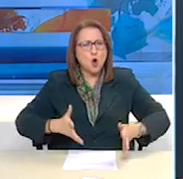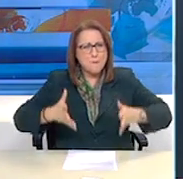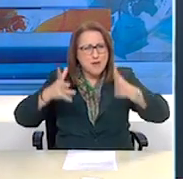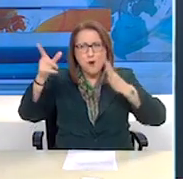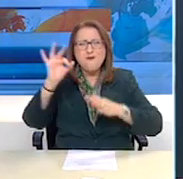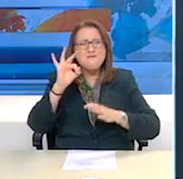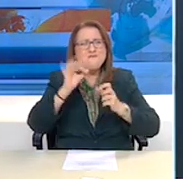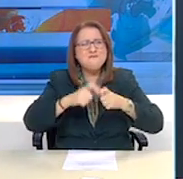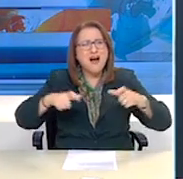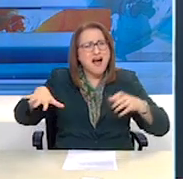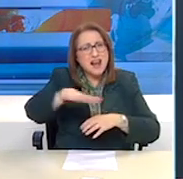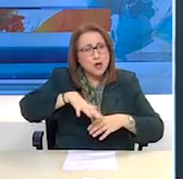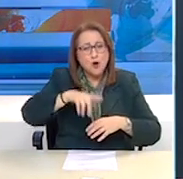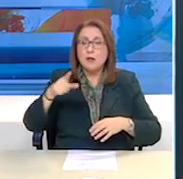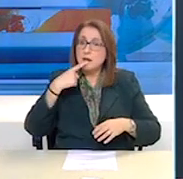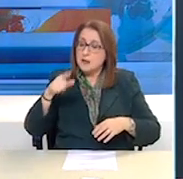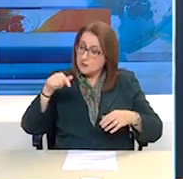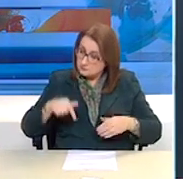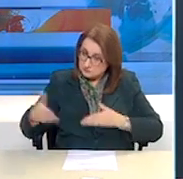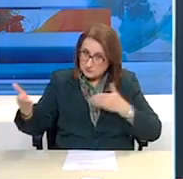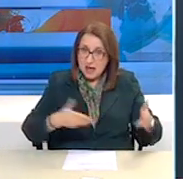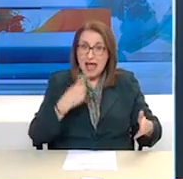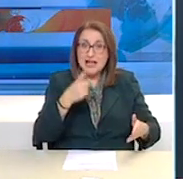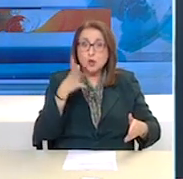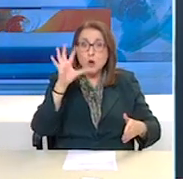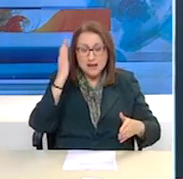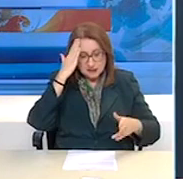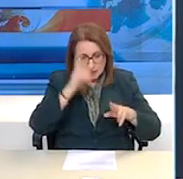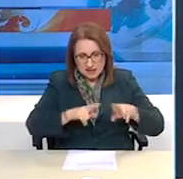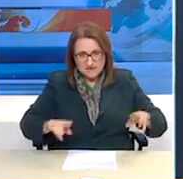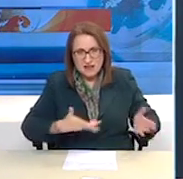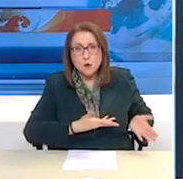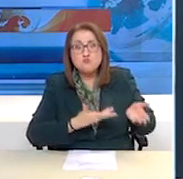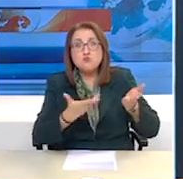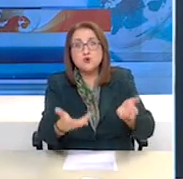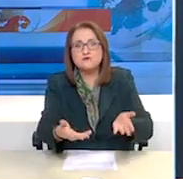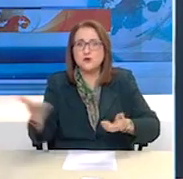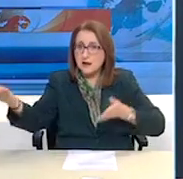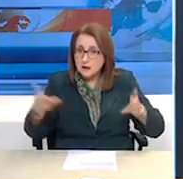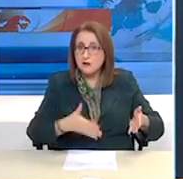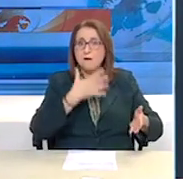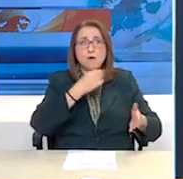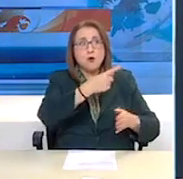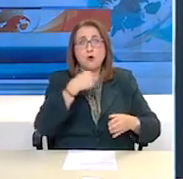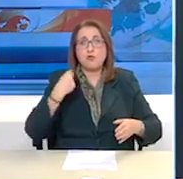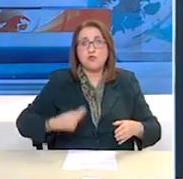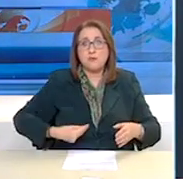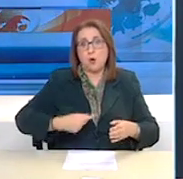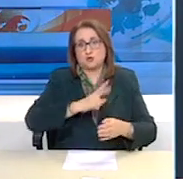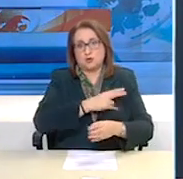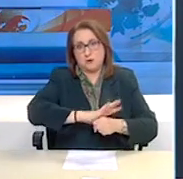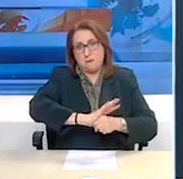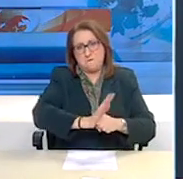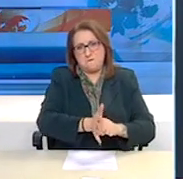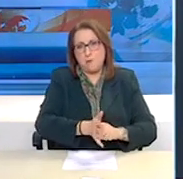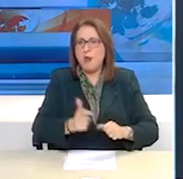COVID-19, εφόσον χρειαστεί, ώστε να αποσυμφορηθούν τα δημόσια νοσοκομεία του Εθνικού Συστήματος μας Υγείας. Πρωθυπουργός σε τηλεφωνική επικοινωνία με